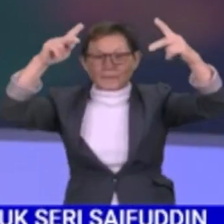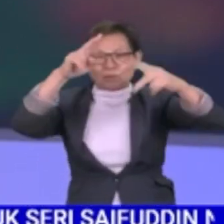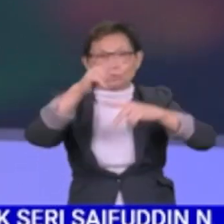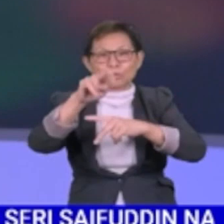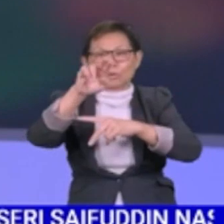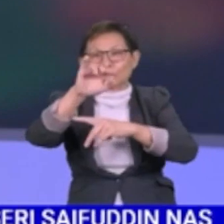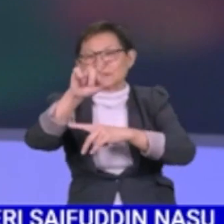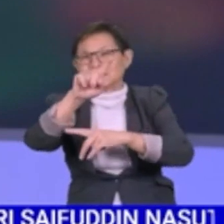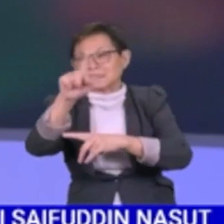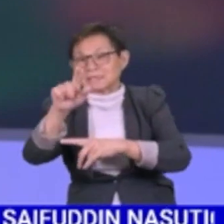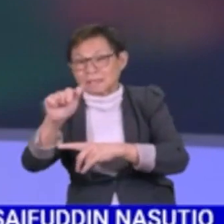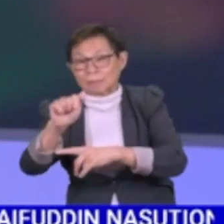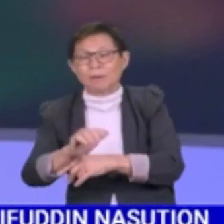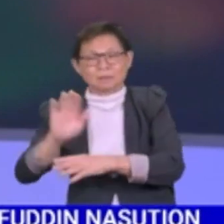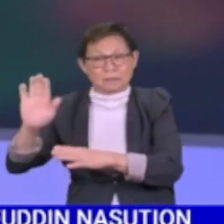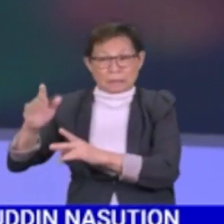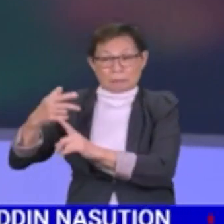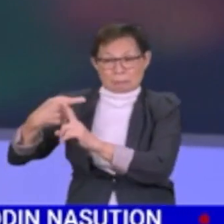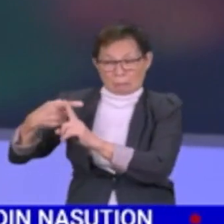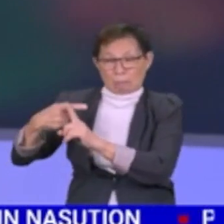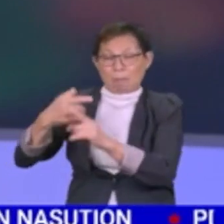noriza Muhammad